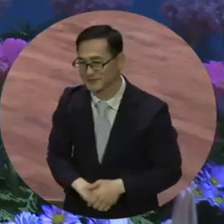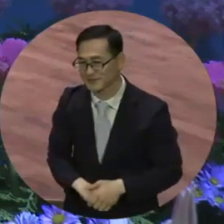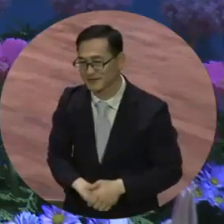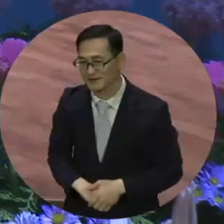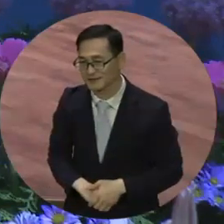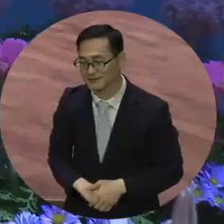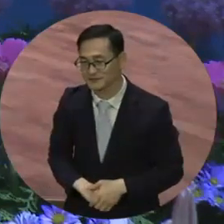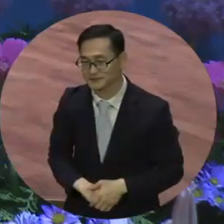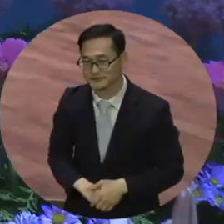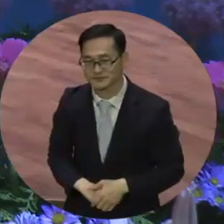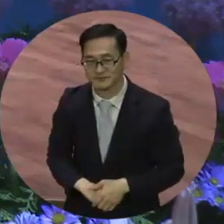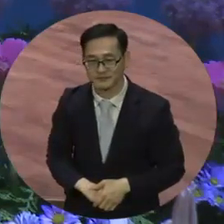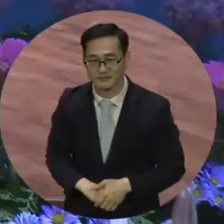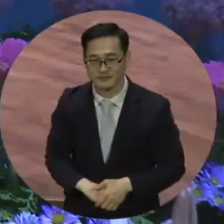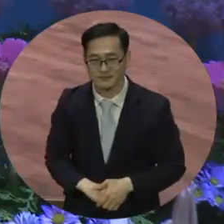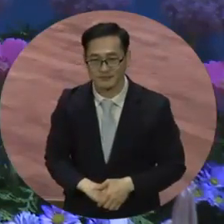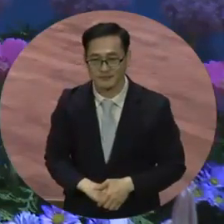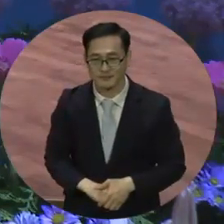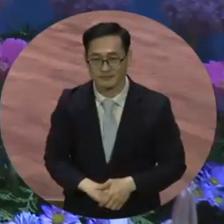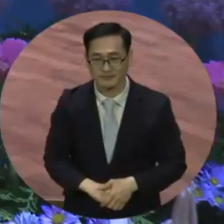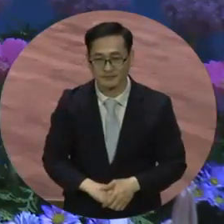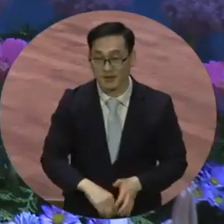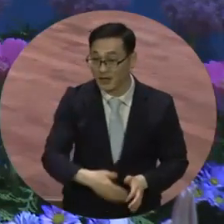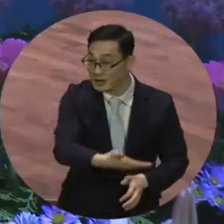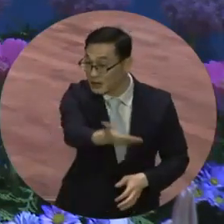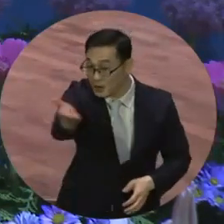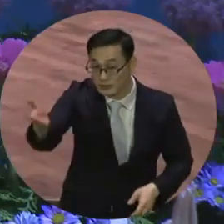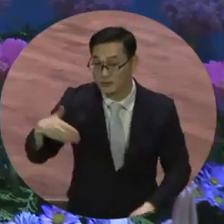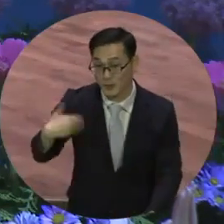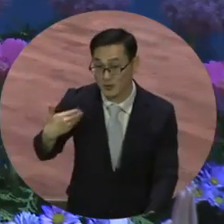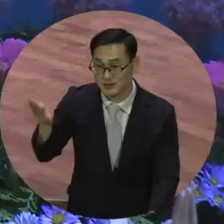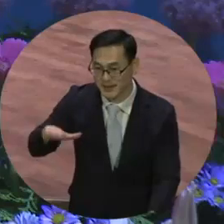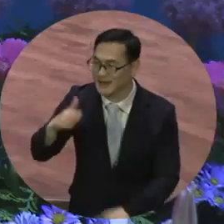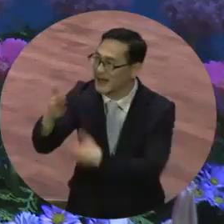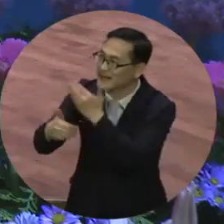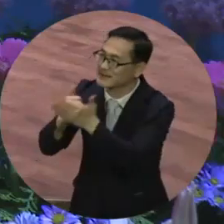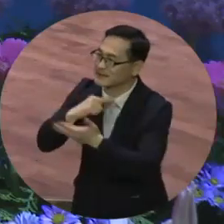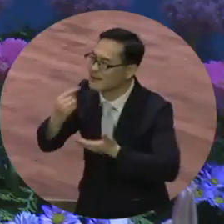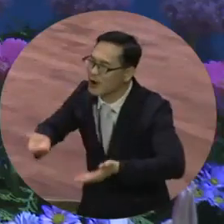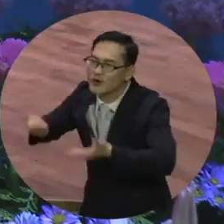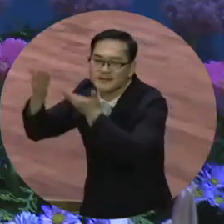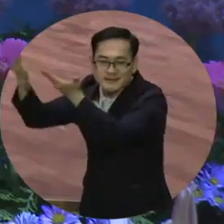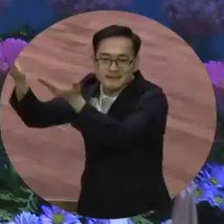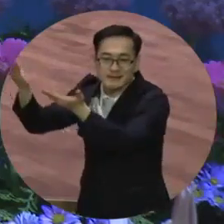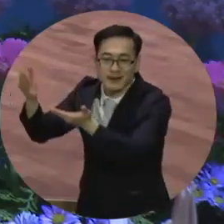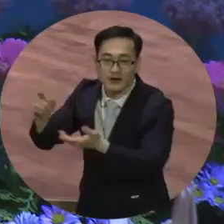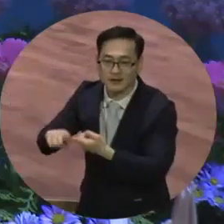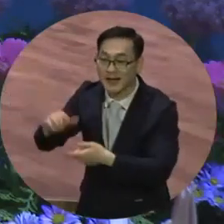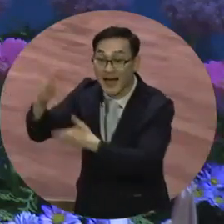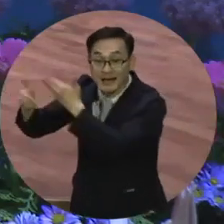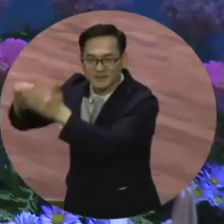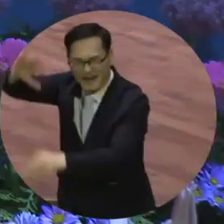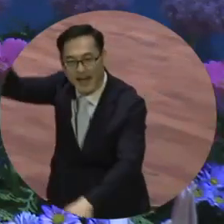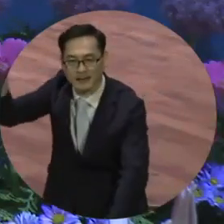여러분은 각자 잘 몰라요. 하나님은요 세밀하게 알고 있어요. 머리칼도 세는데.